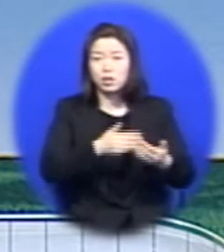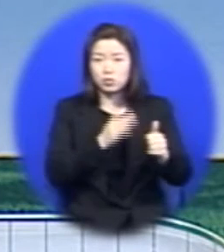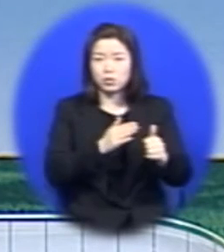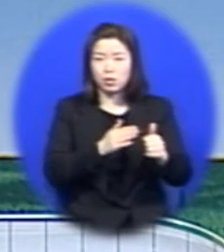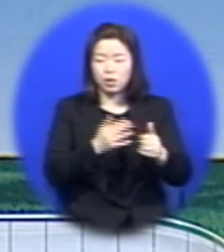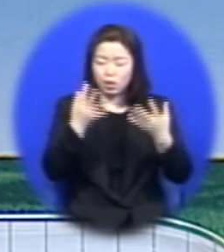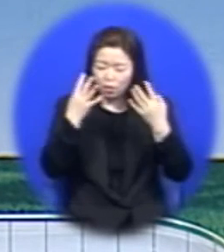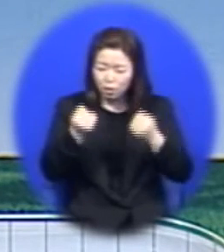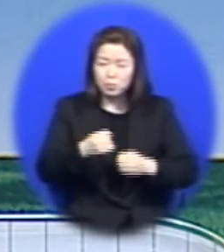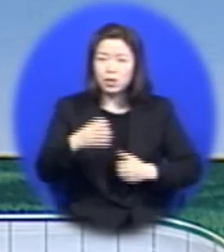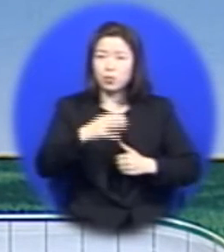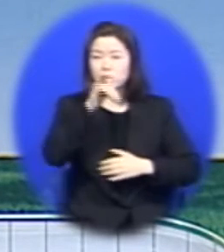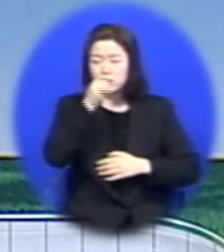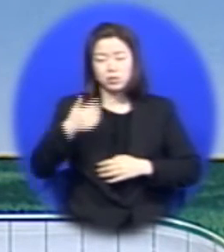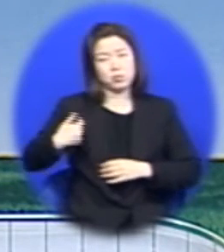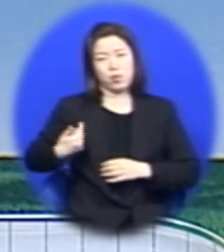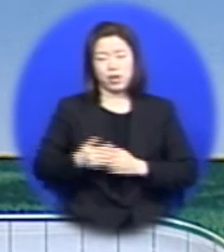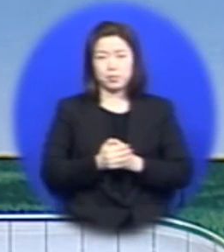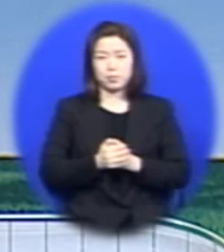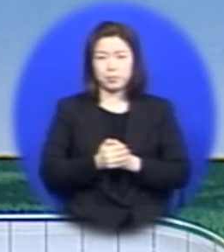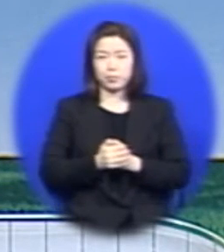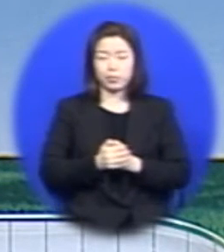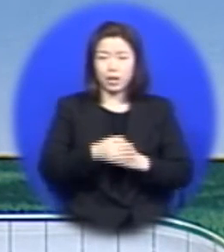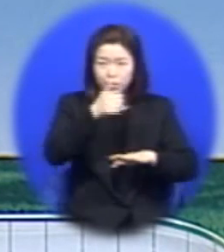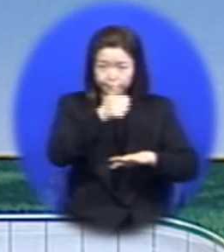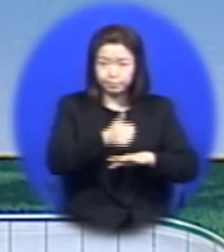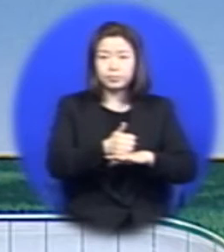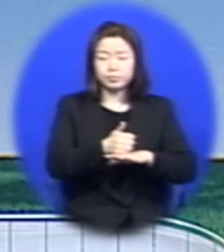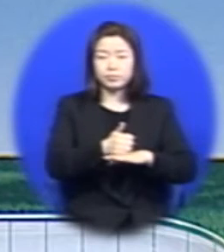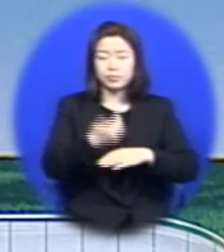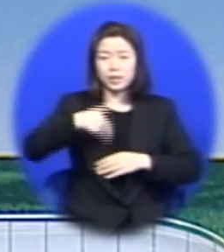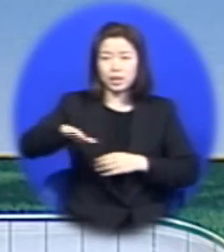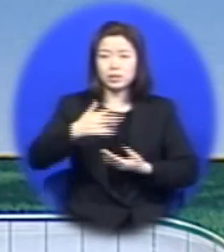몰라. 근데 결국은 가는 것이 주님의 뜻입니다.